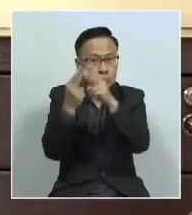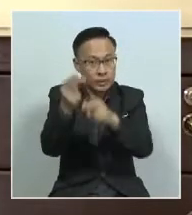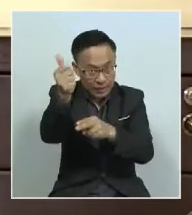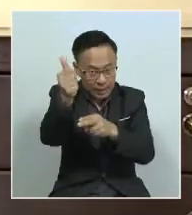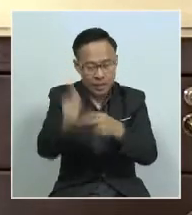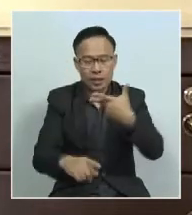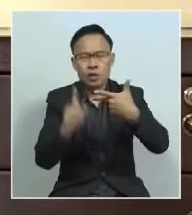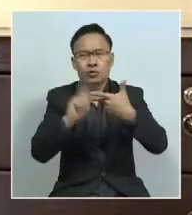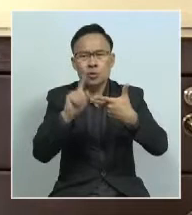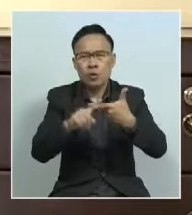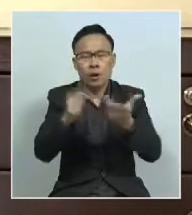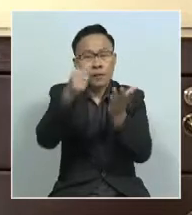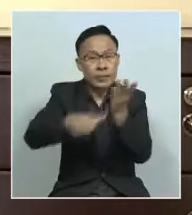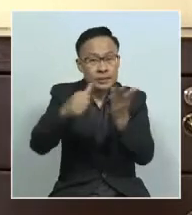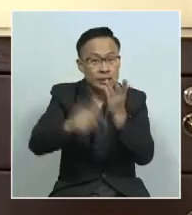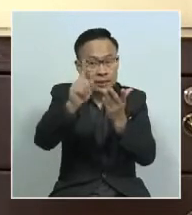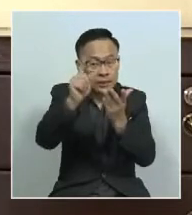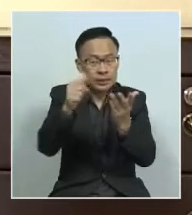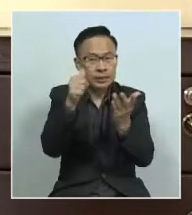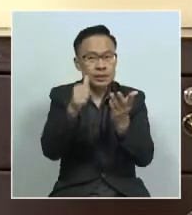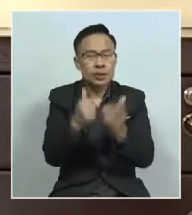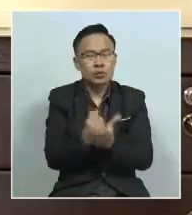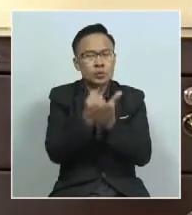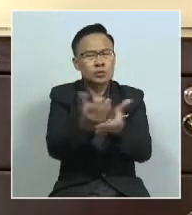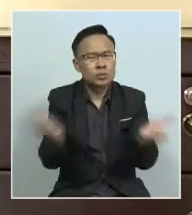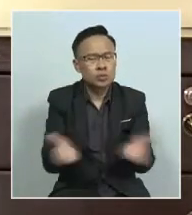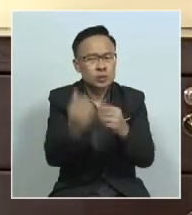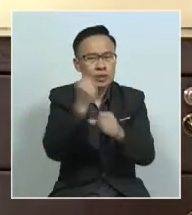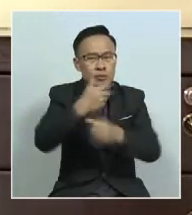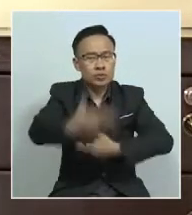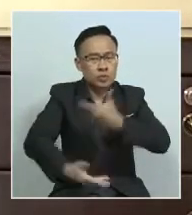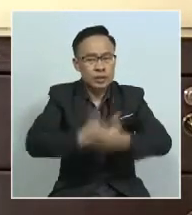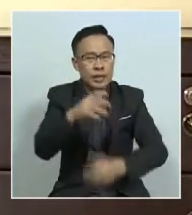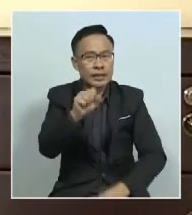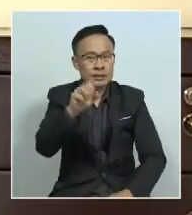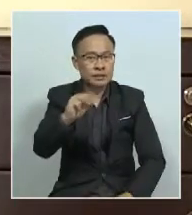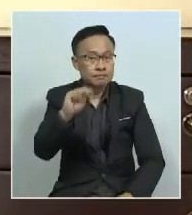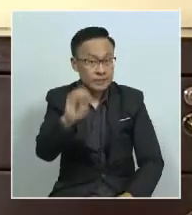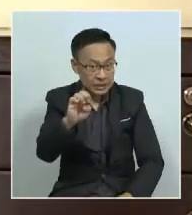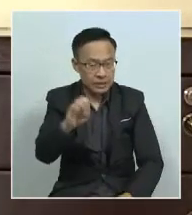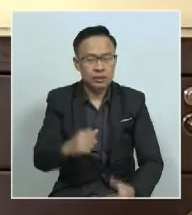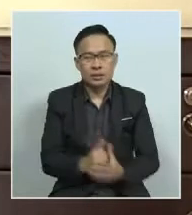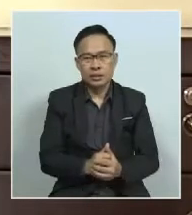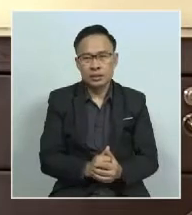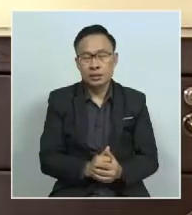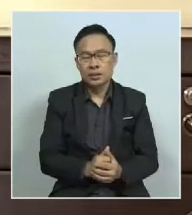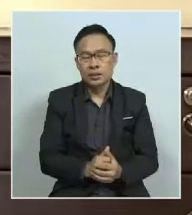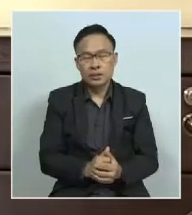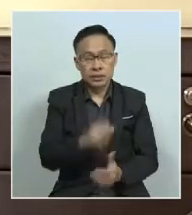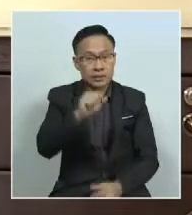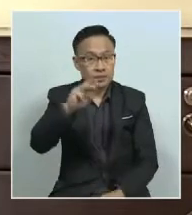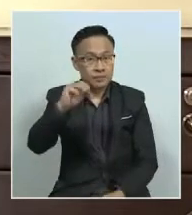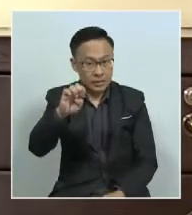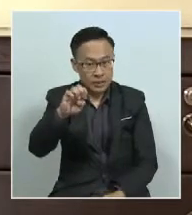2คือขยายเวลาของมาตรการภาษีเพื่อส่งเสริมการดำเนินธุรกิจของ SMEแล้วว่าหรือนะครับที่อี